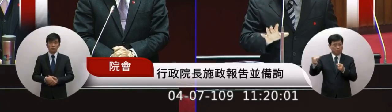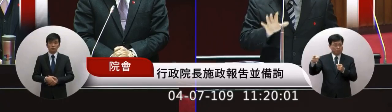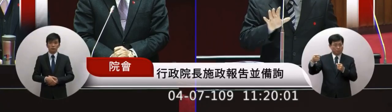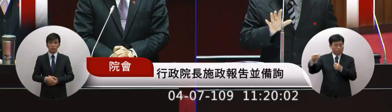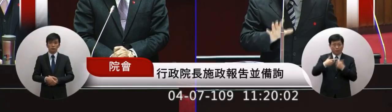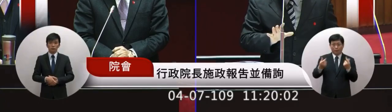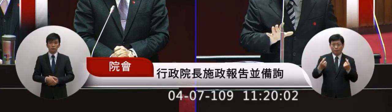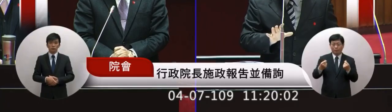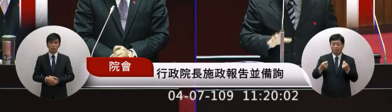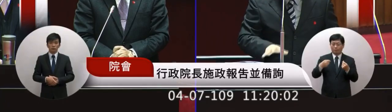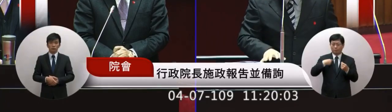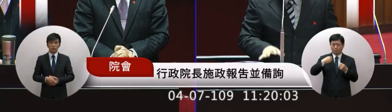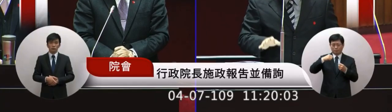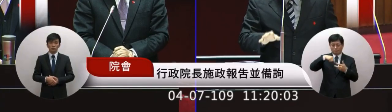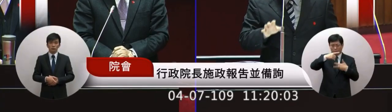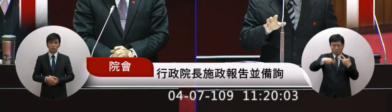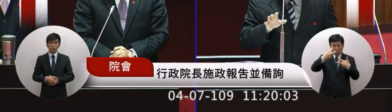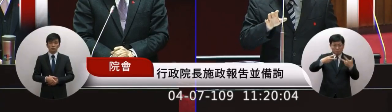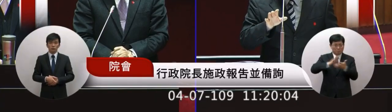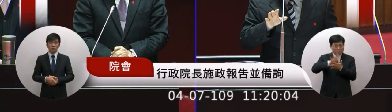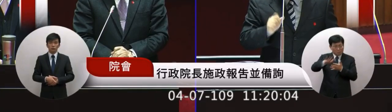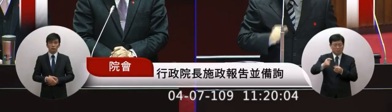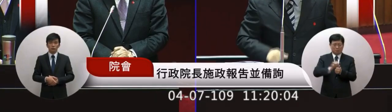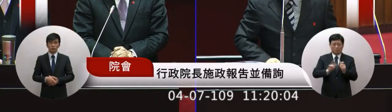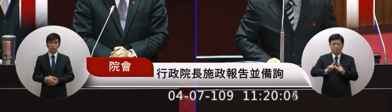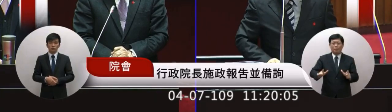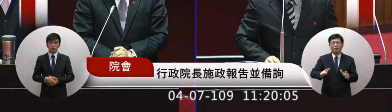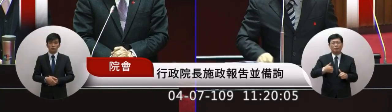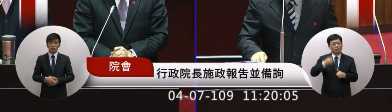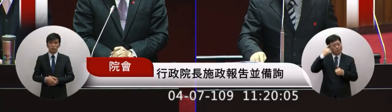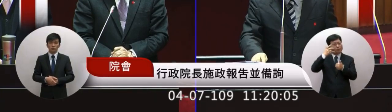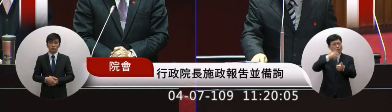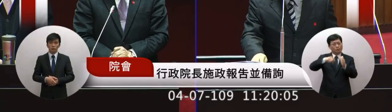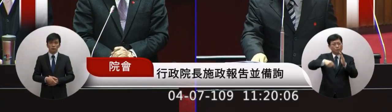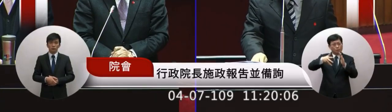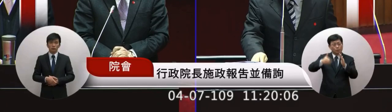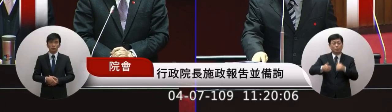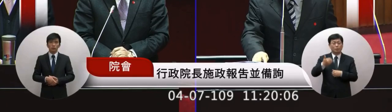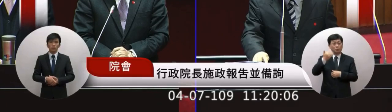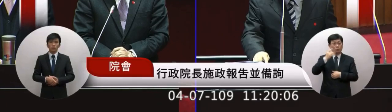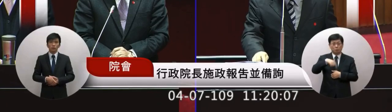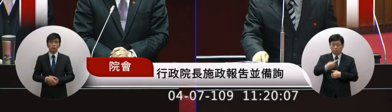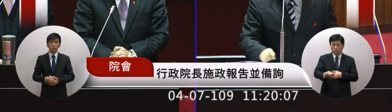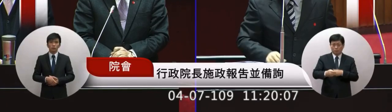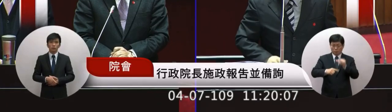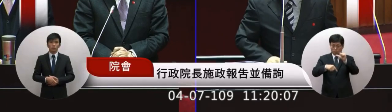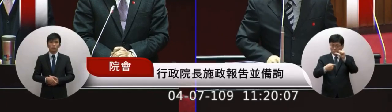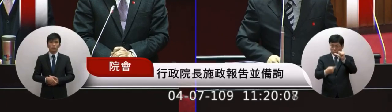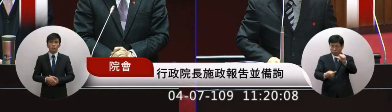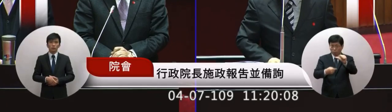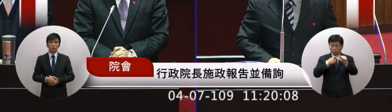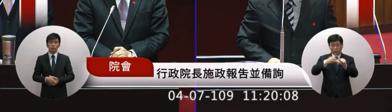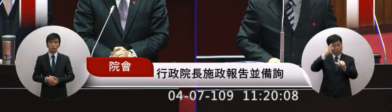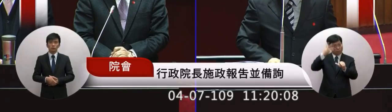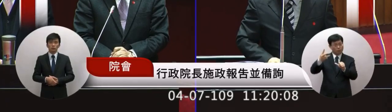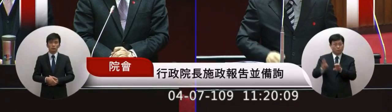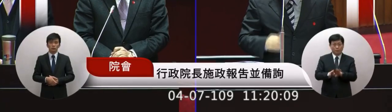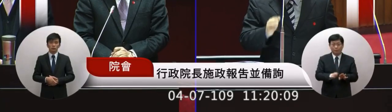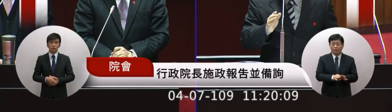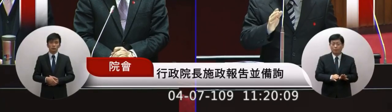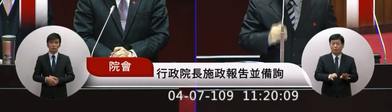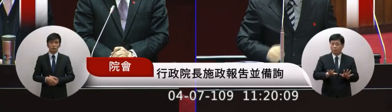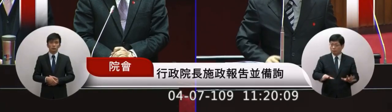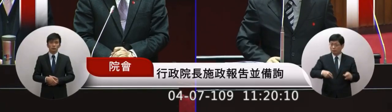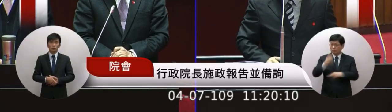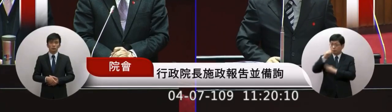下来两个礼拜非常的关键。那本席想要请教院长的是，对于接下来的五一假期三天的假期的时候，那